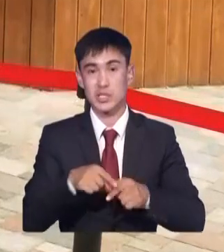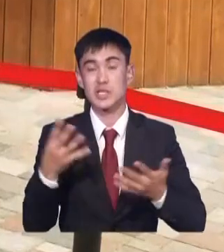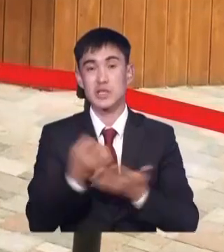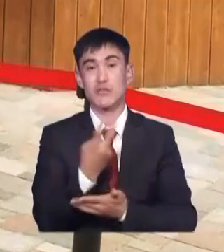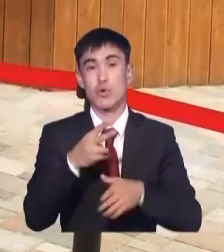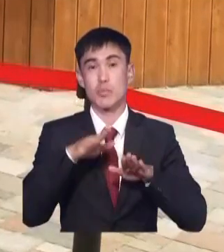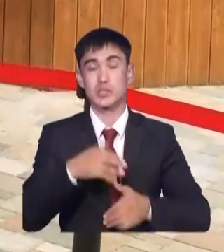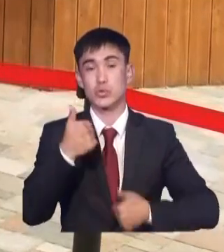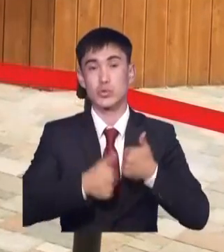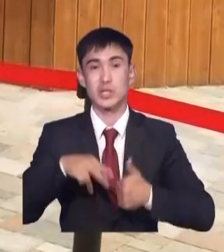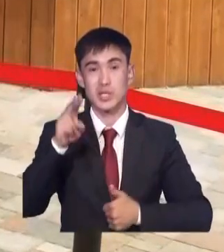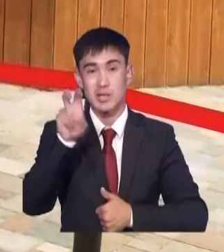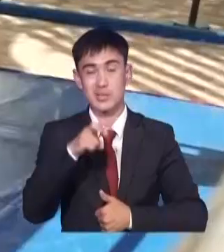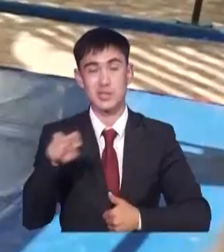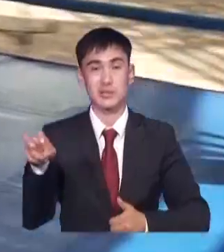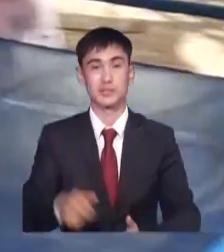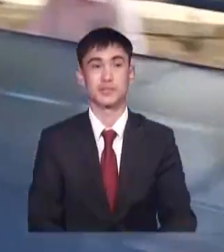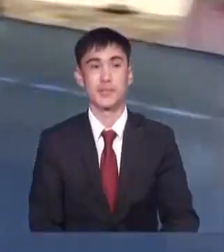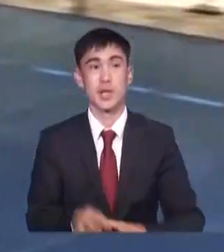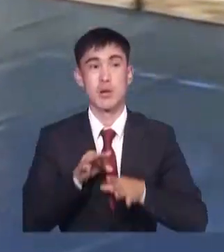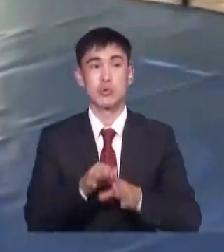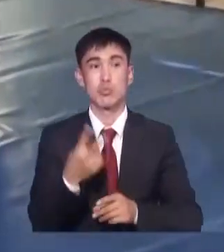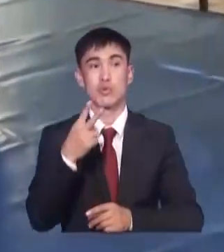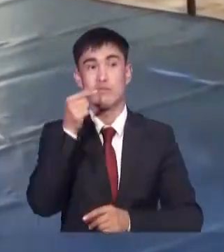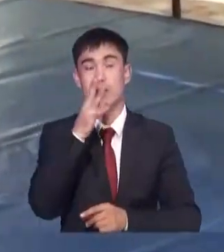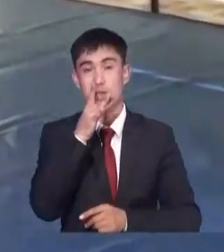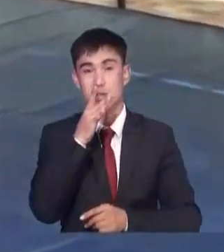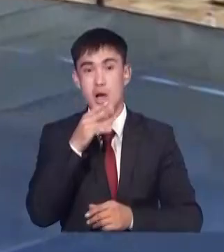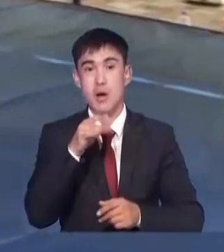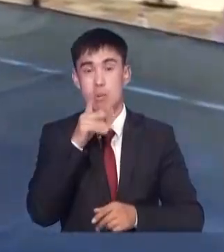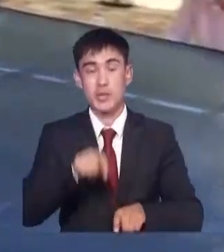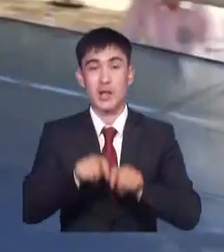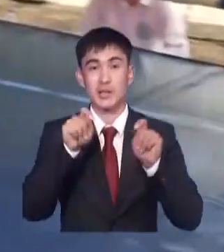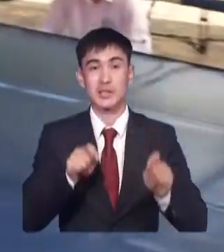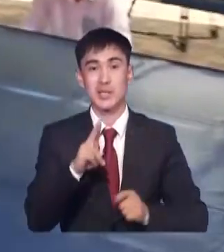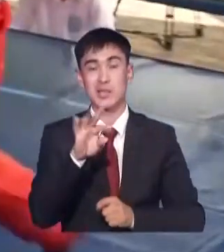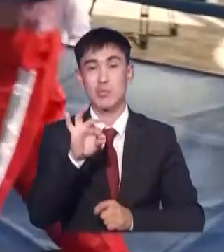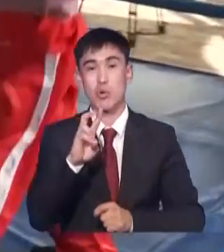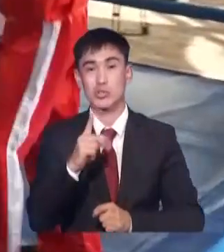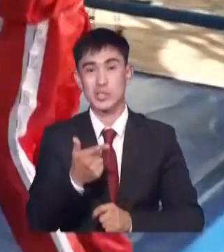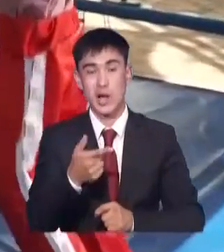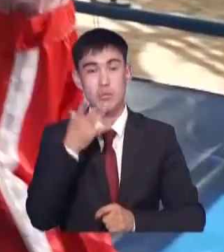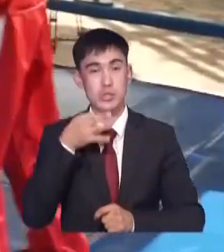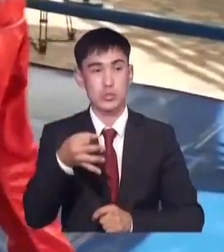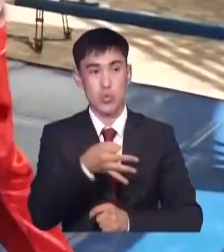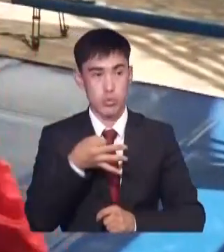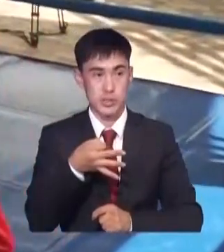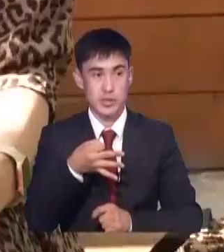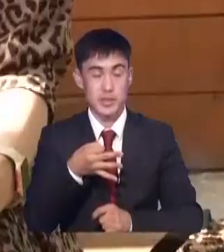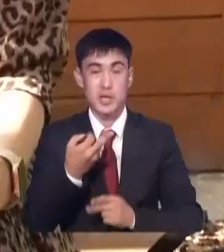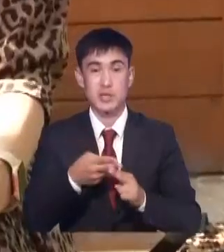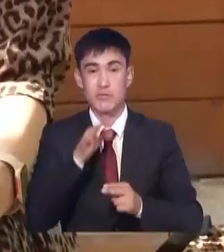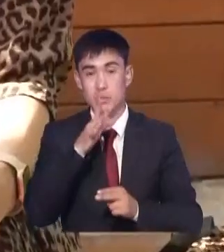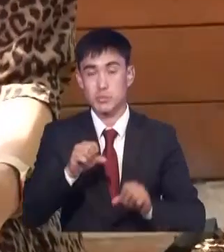второе место на турнире в Кыргызстане. Прошло уже более двух лет с момента открытия секции по кикбоксингу в Алматинской области. За это